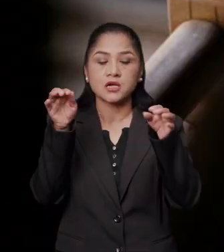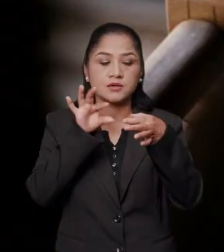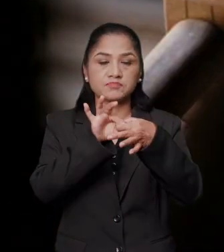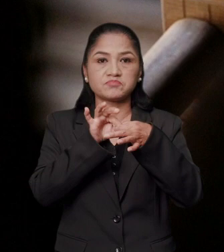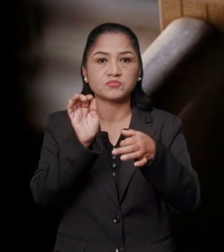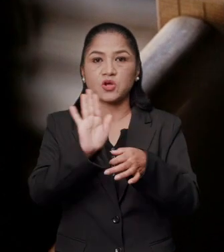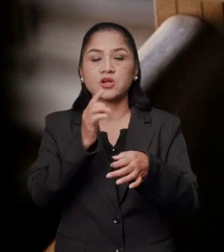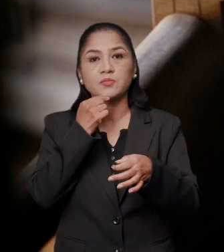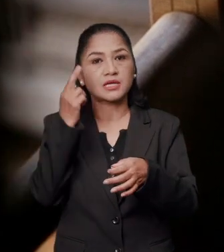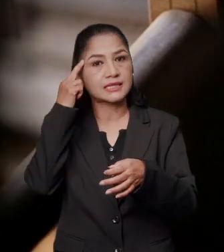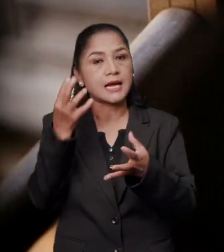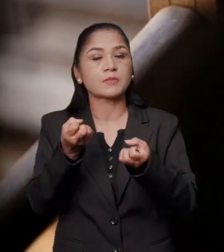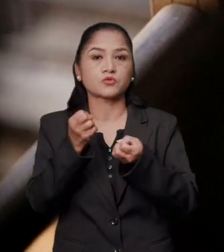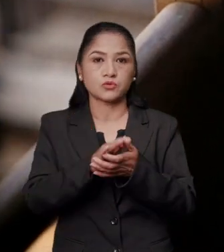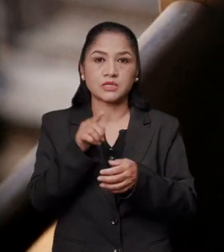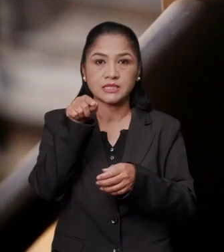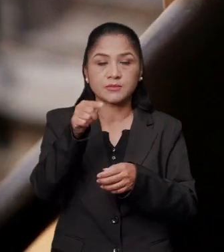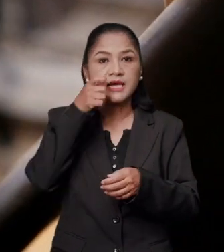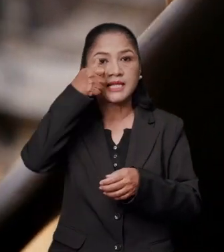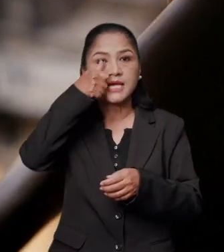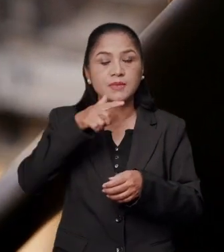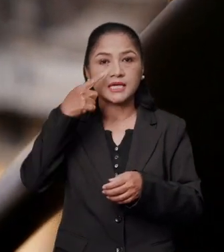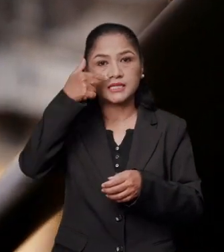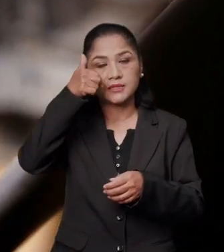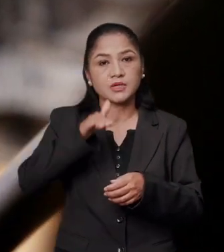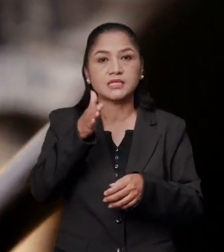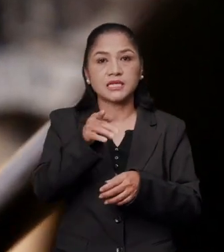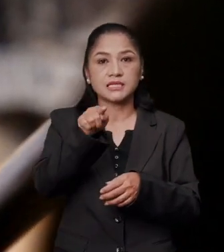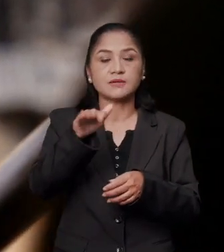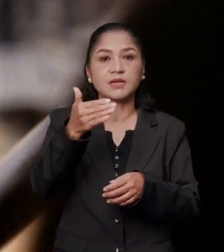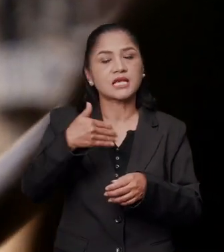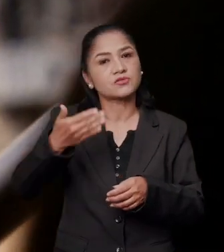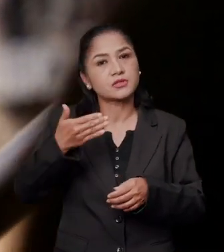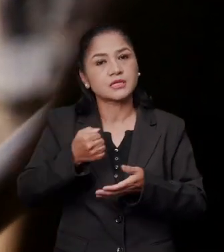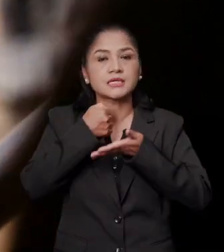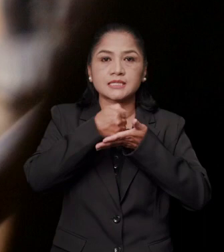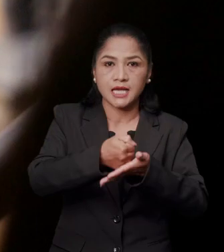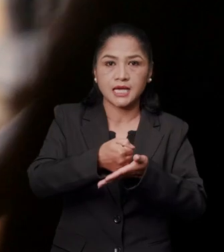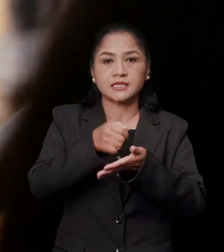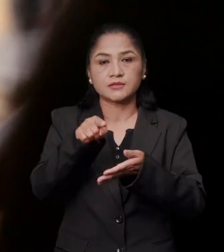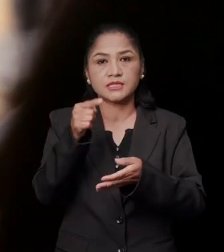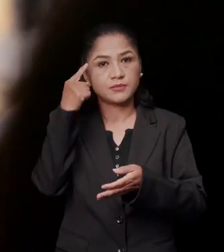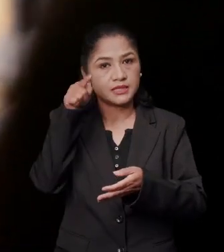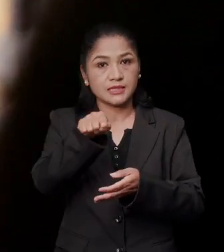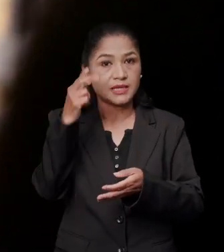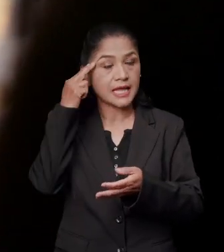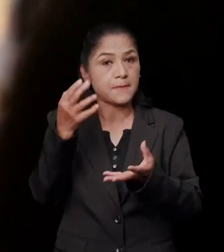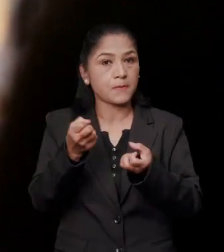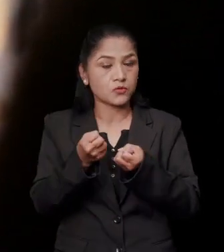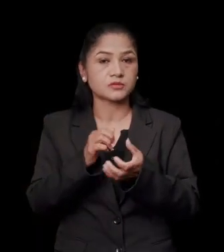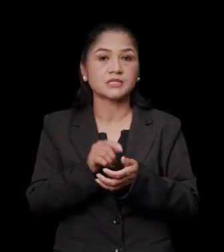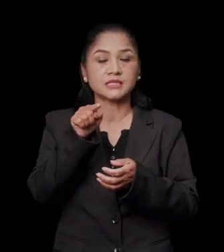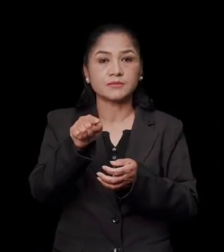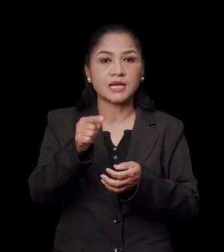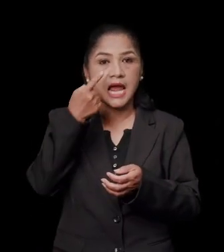पुरुषहरूसँग सङ्गत नगर्न भनेको थाहा पाउनेछौ। तिम्रा दाजुभाइ दिदीबहिनीले तिमीलाई सधैँ साथ दिनेछन् भन्ने तिमीले थाहा